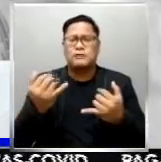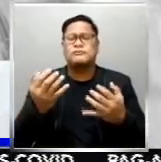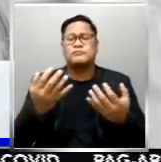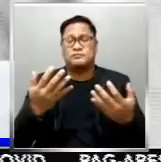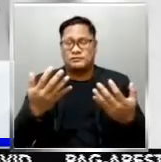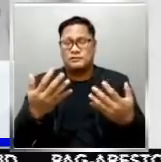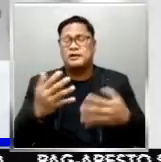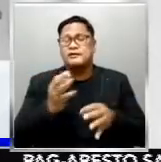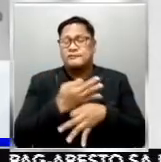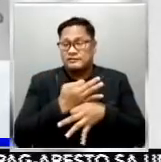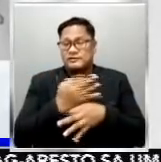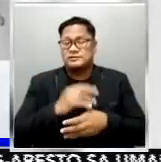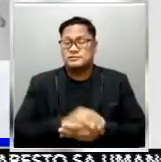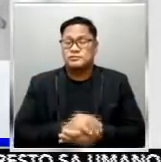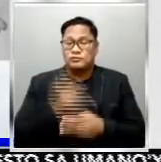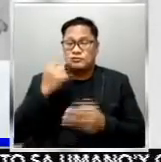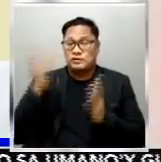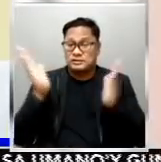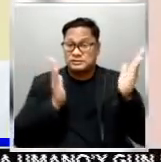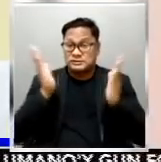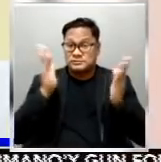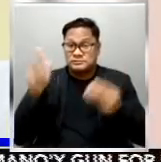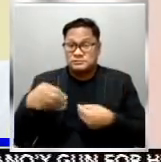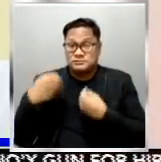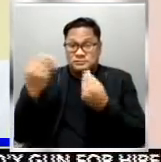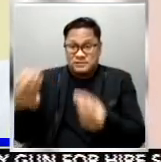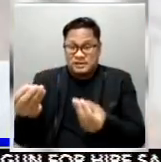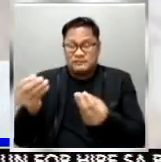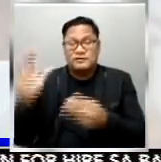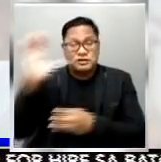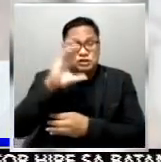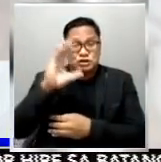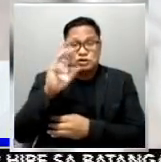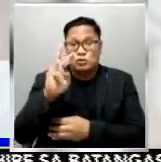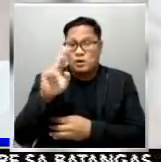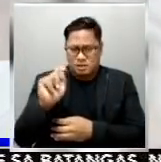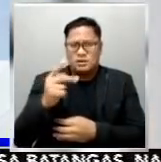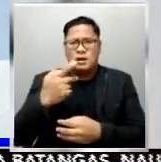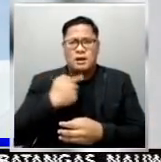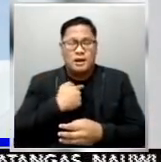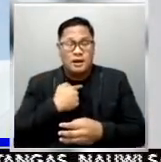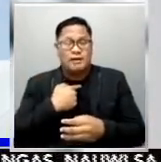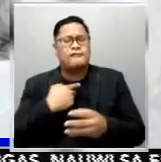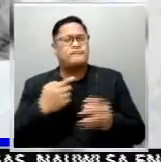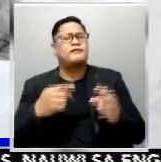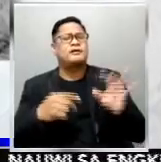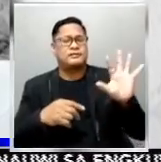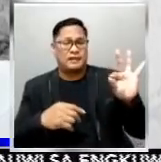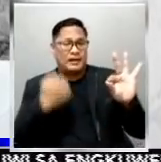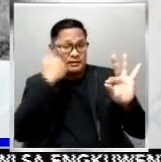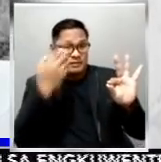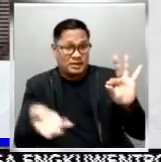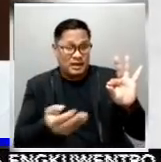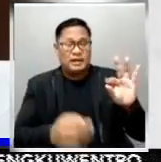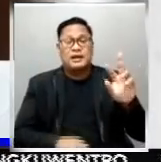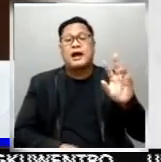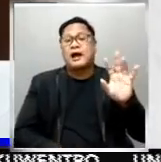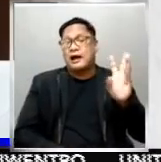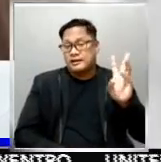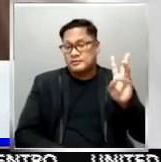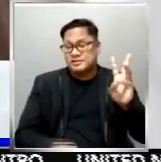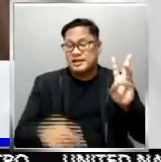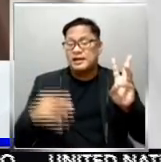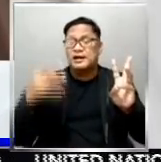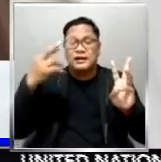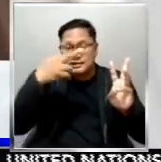simpleng pagsisilbi ng search warrant nauwi sa pagkamatay ng 9 katao. 6 sa Rizal, 2 sa Batangas at 1 sa Cavite. Nanlaban daw